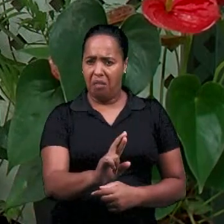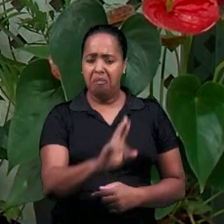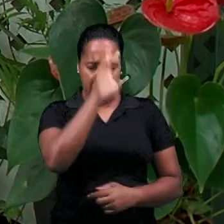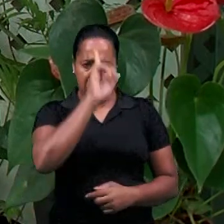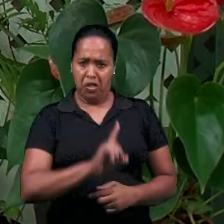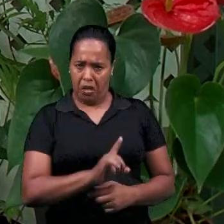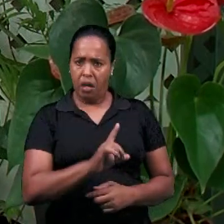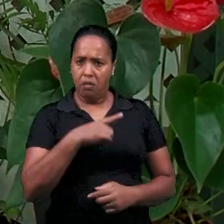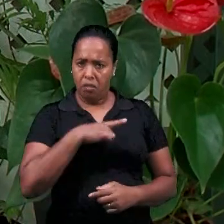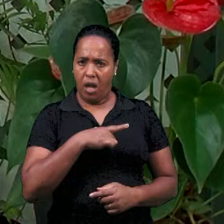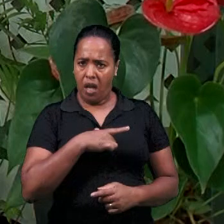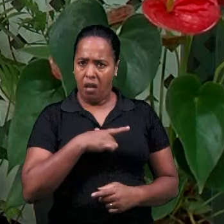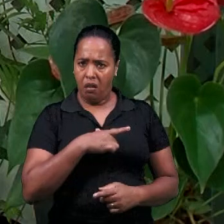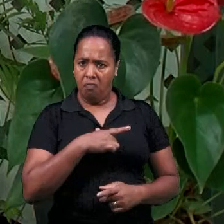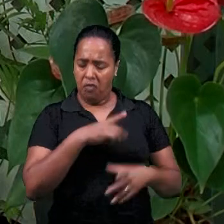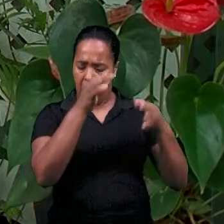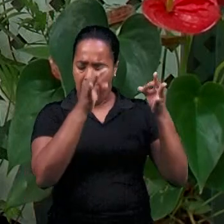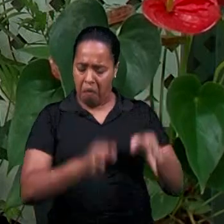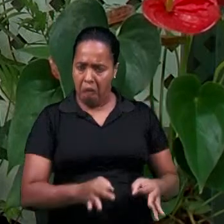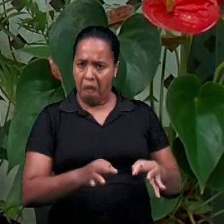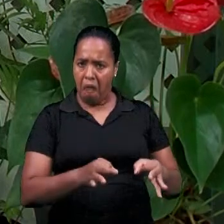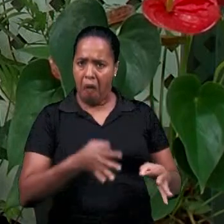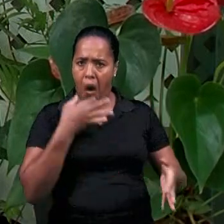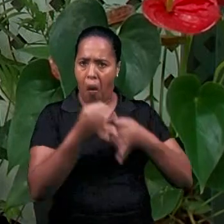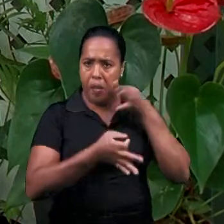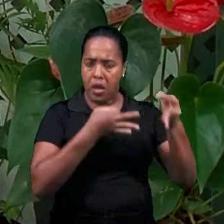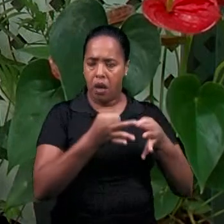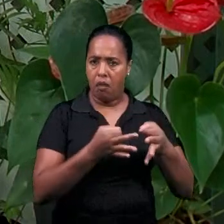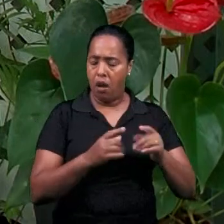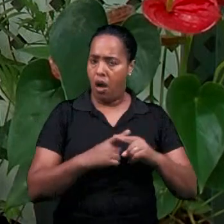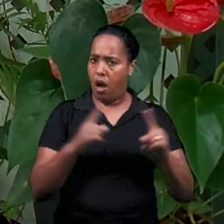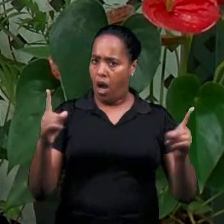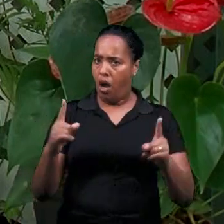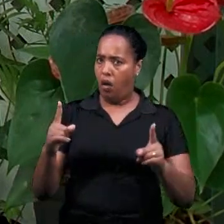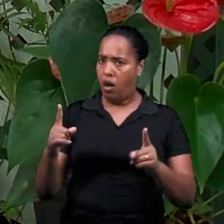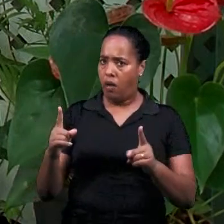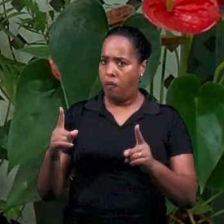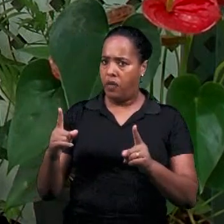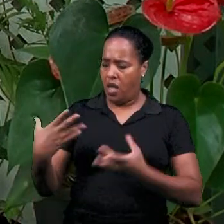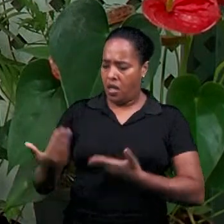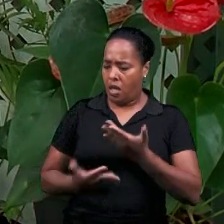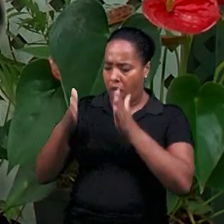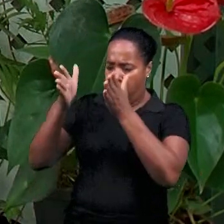Le salut et vie éternelle n'a rien à voir avec cela. Donc, les personnes,